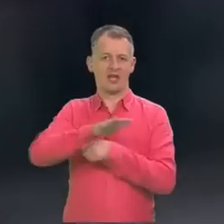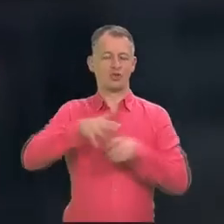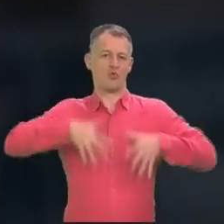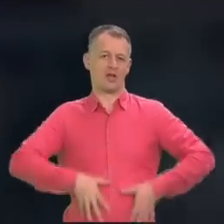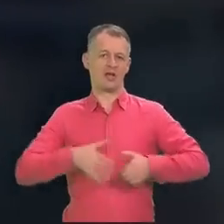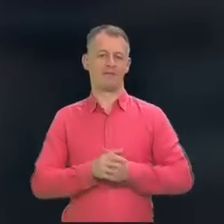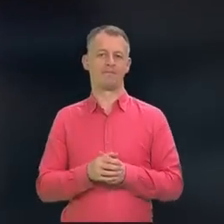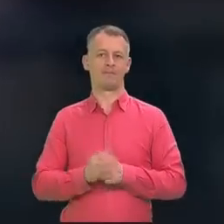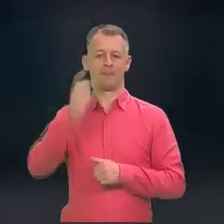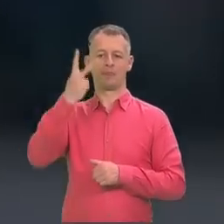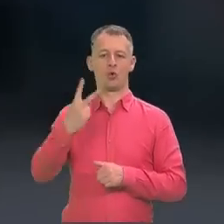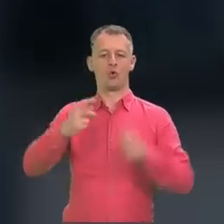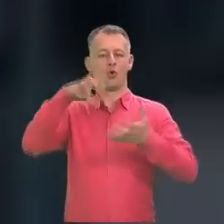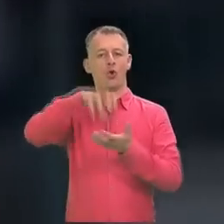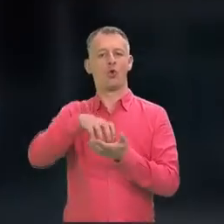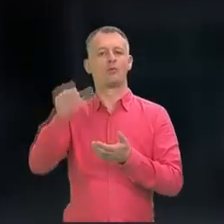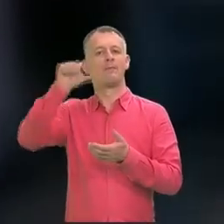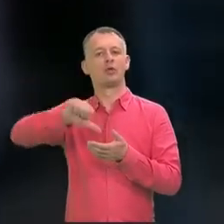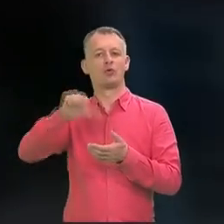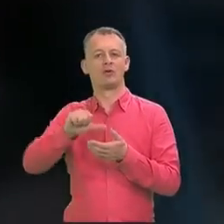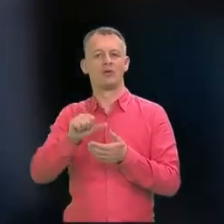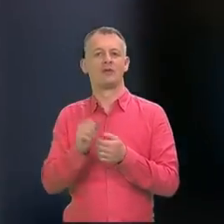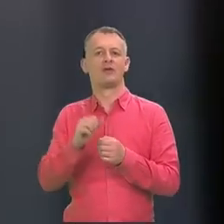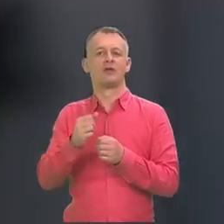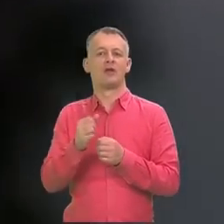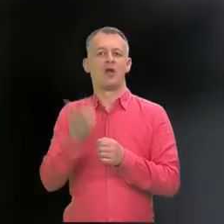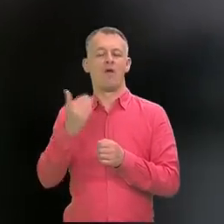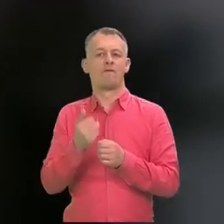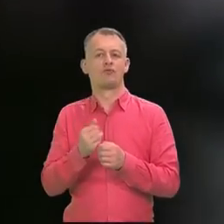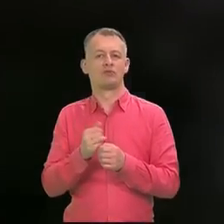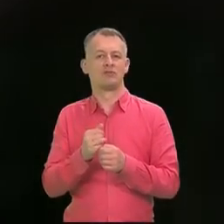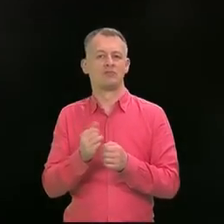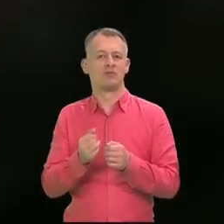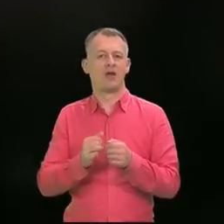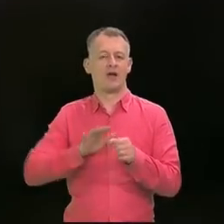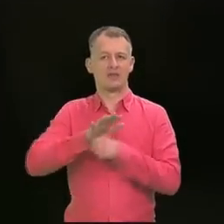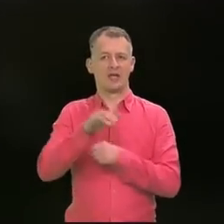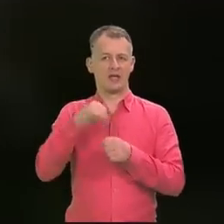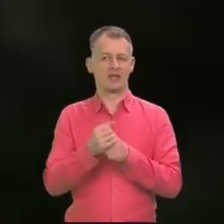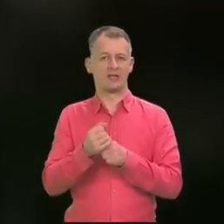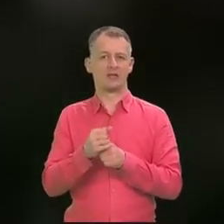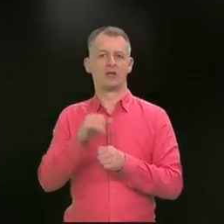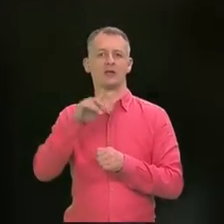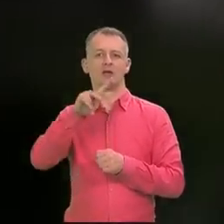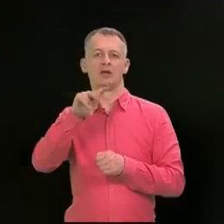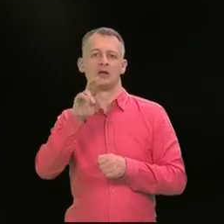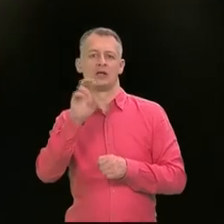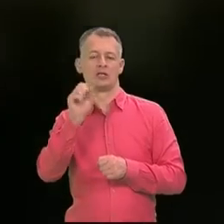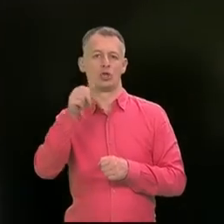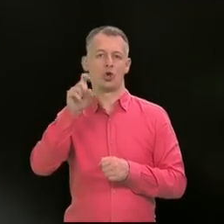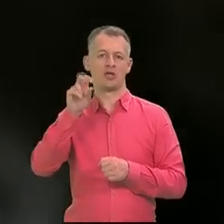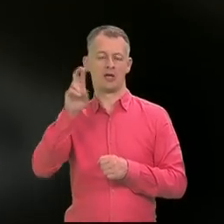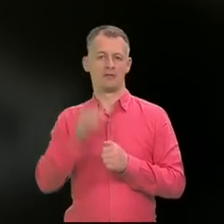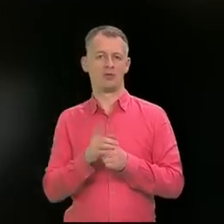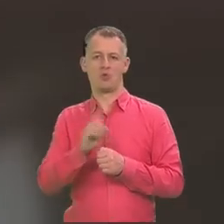Între timp, două rafinării au fost atacate în Rusia. La primele orele dimineții, un incendiu a izbucnit la rafineria de petrol din Krasnodar, însă nu au fost